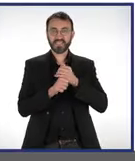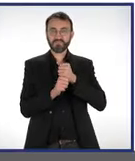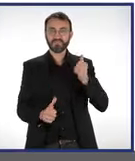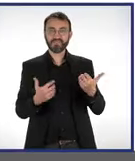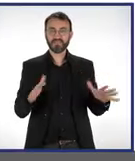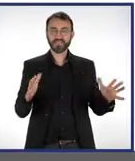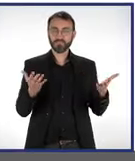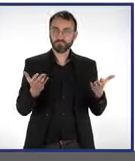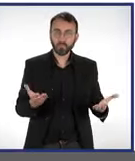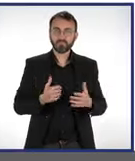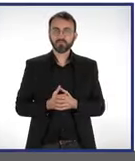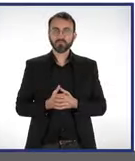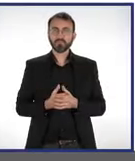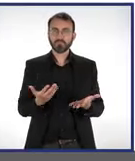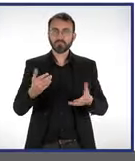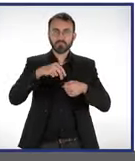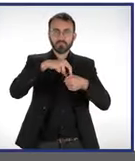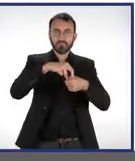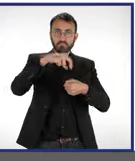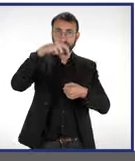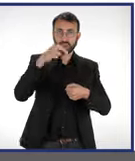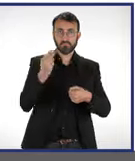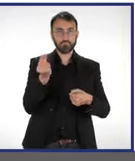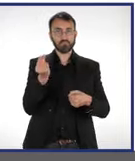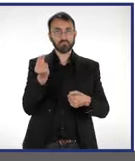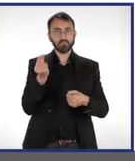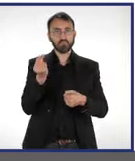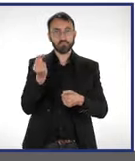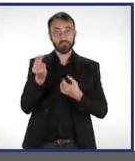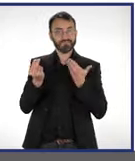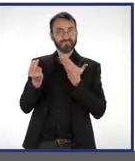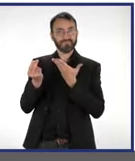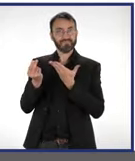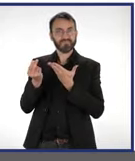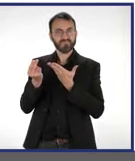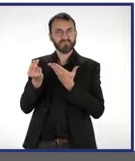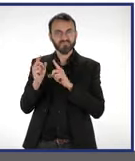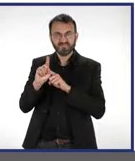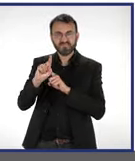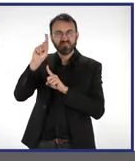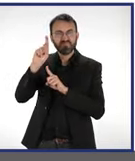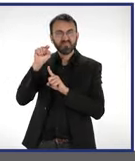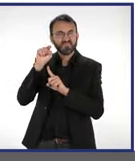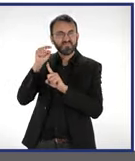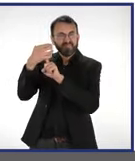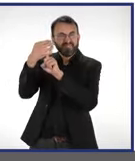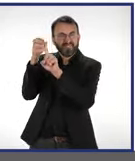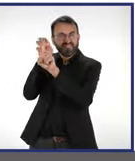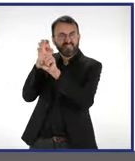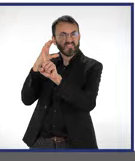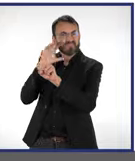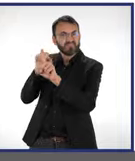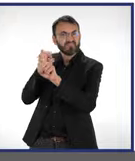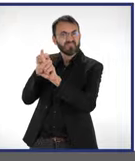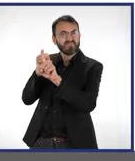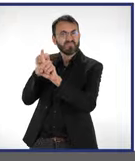C'est fait. Bon. Alors on ouvre le tube en tirant le bouchon comme ceci. L'extrémité de la tige se présente ainsi. Elle est